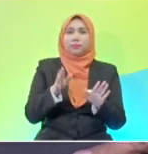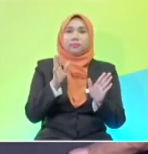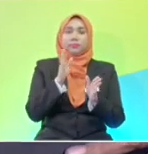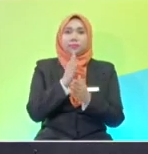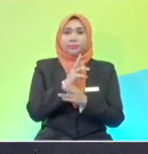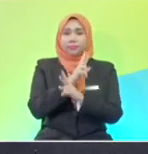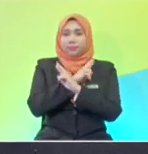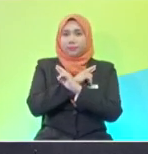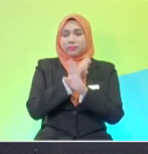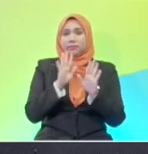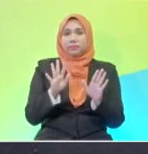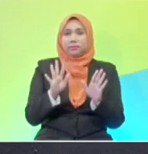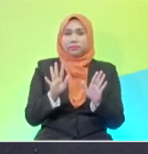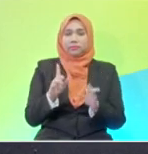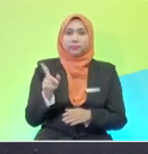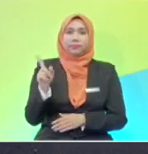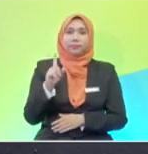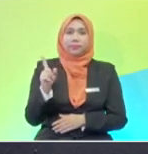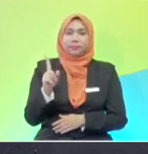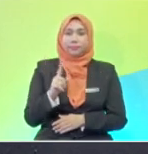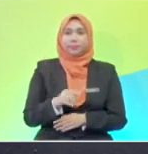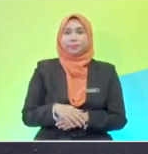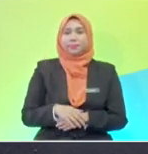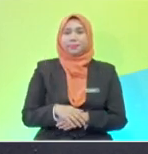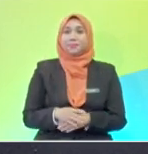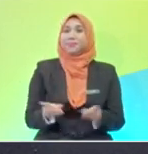tapi jangan kemana-mana kembali lagi